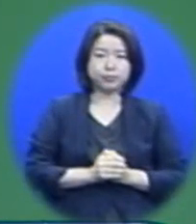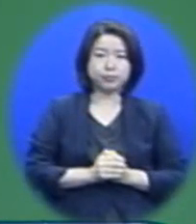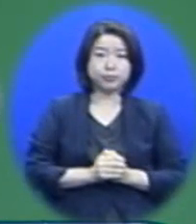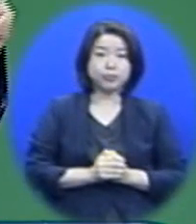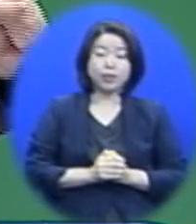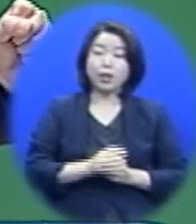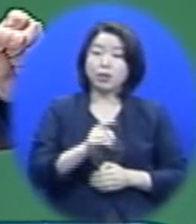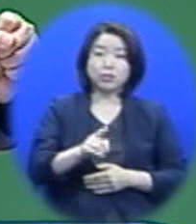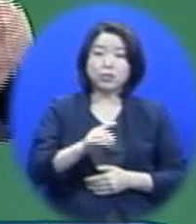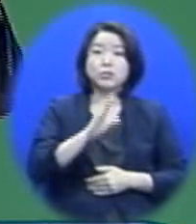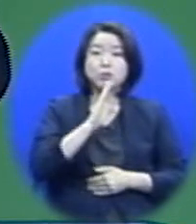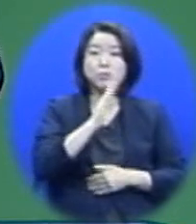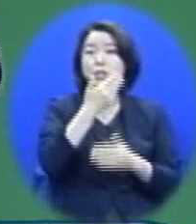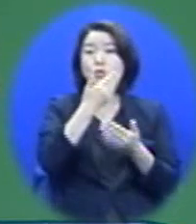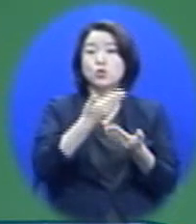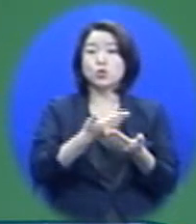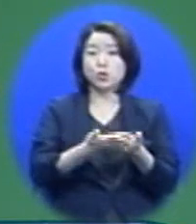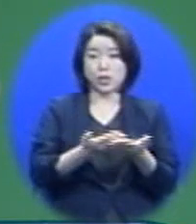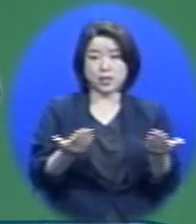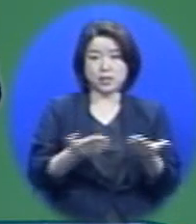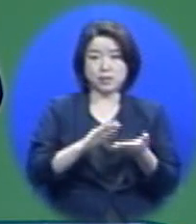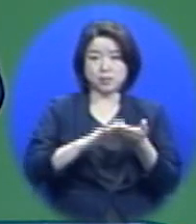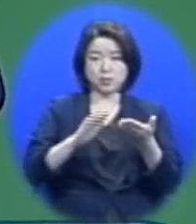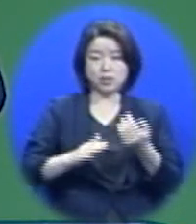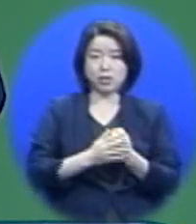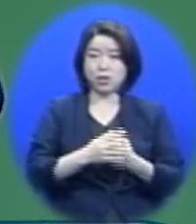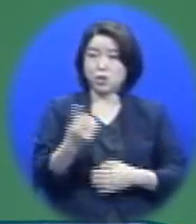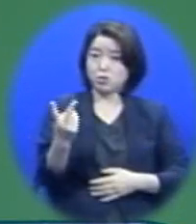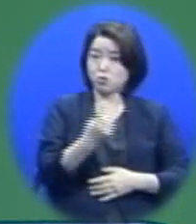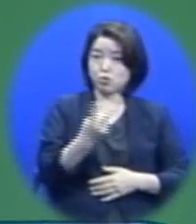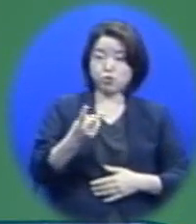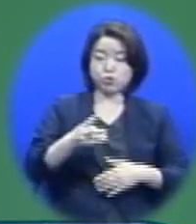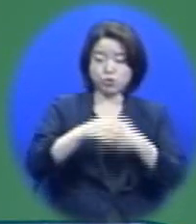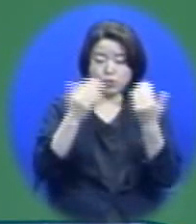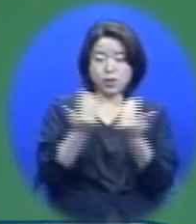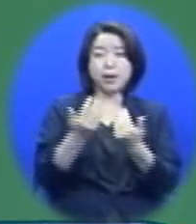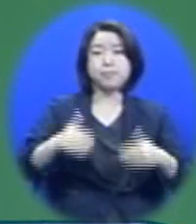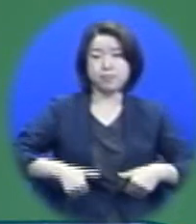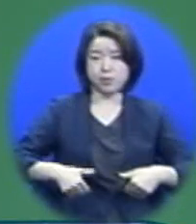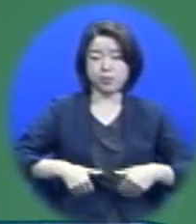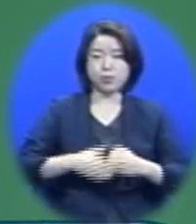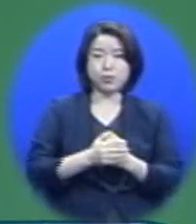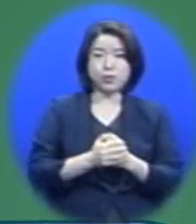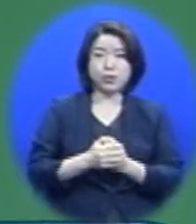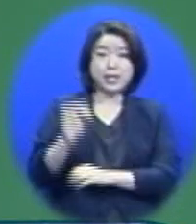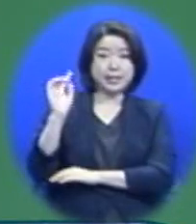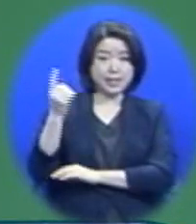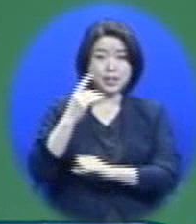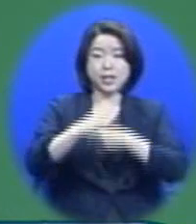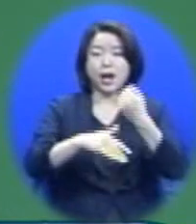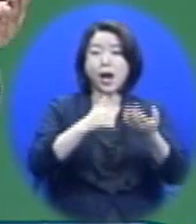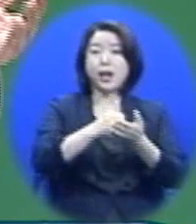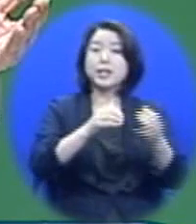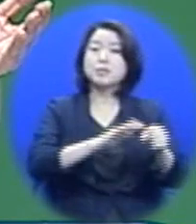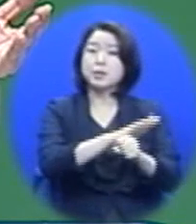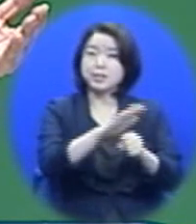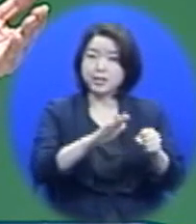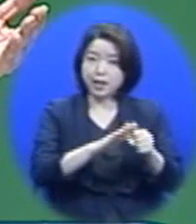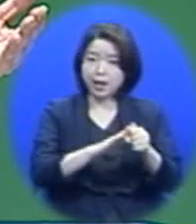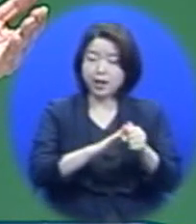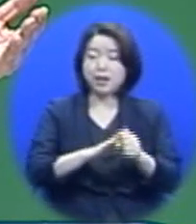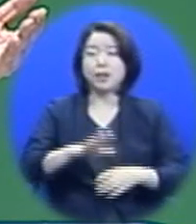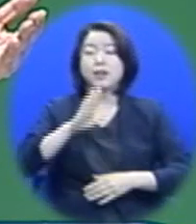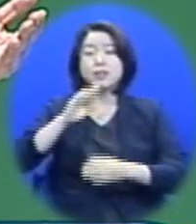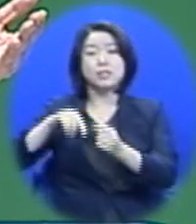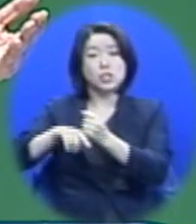말씀하셨어요. 이것은 대단히 중요합니다. 둘 다가 있어야 돼요. 근데 다윗이 하나님의 사랑과 정의라고 이야기를